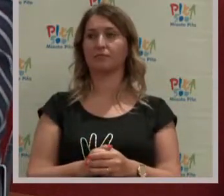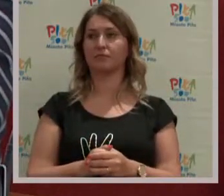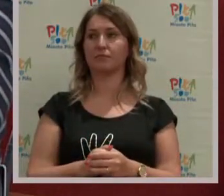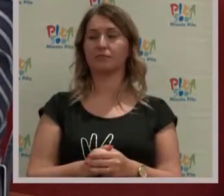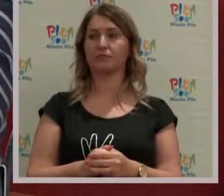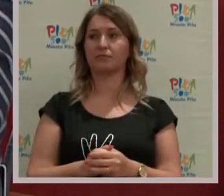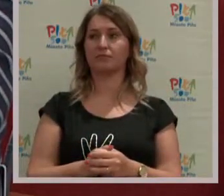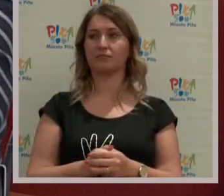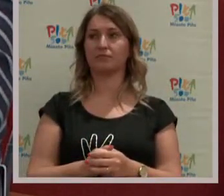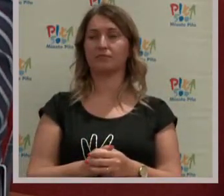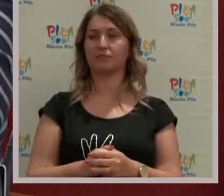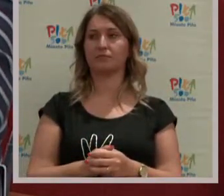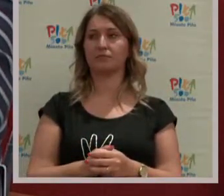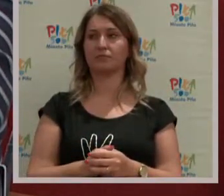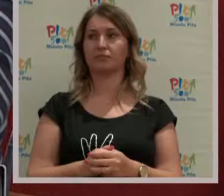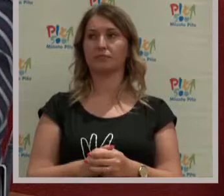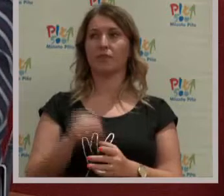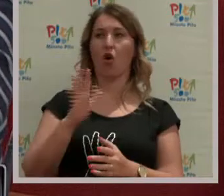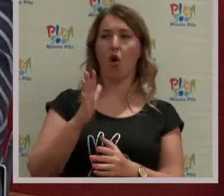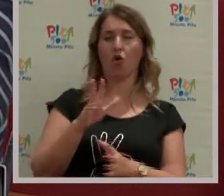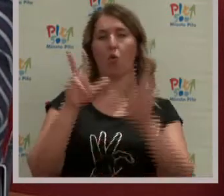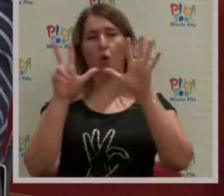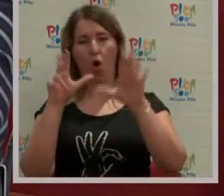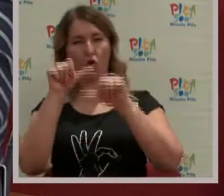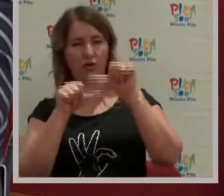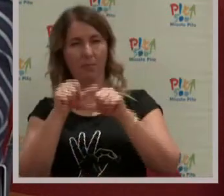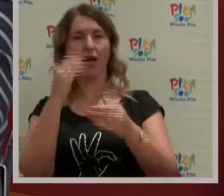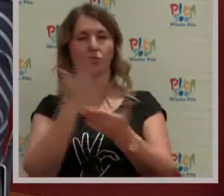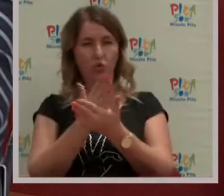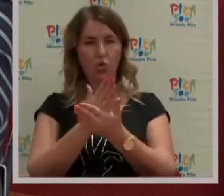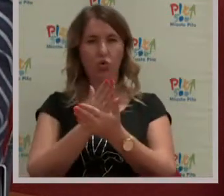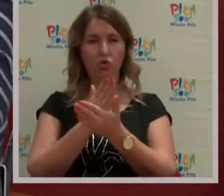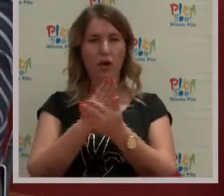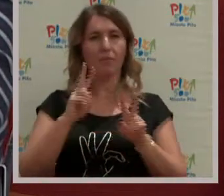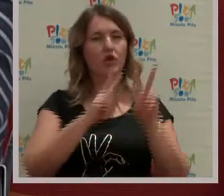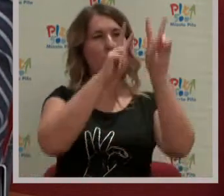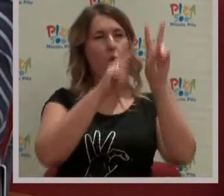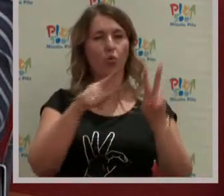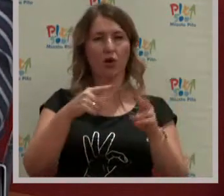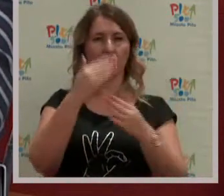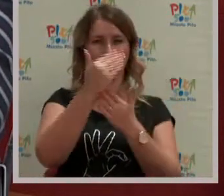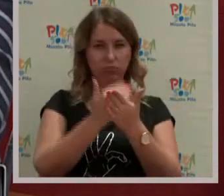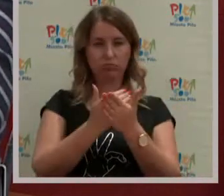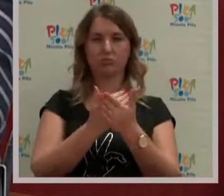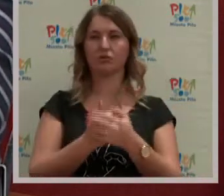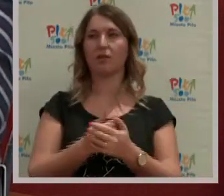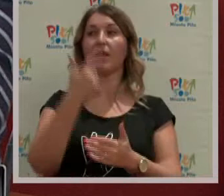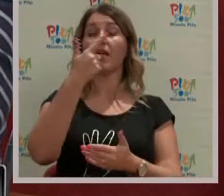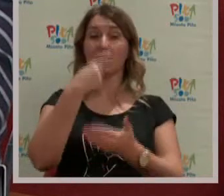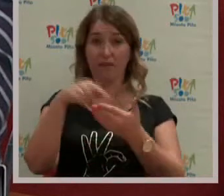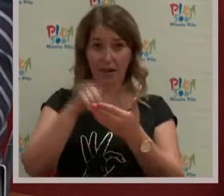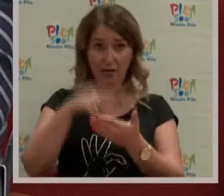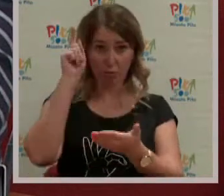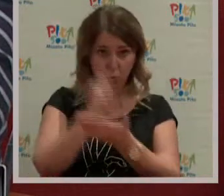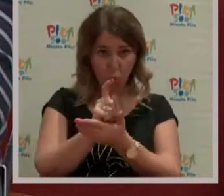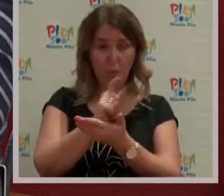właściwie co najmniej 8 lat już w tym programie funkcjonujemy i zgłaszamy nasze projekty do dofinansowania dwukrotnie nam się